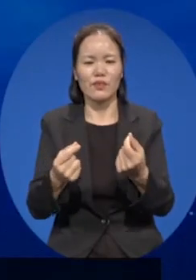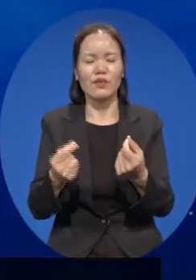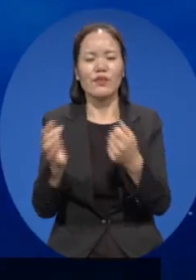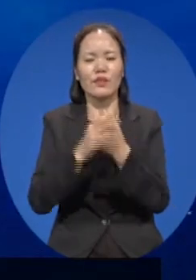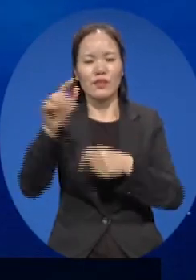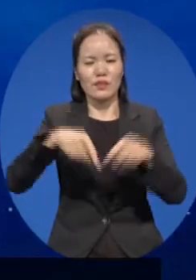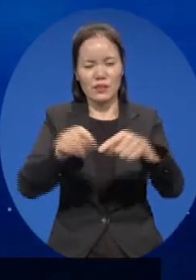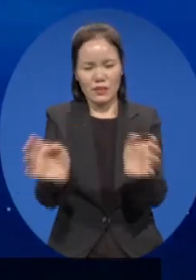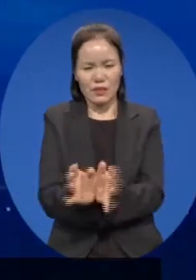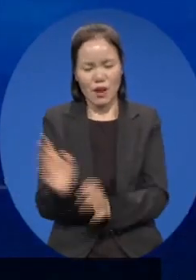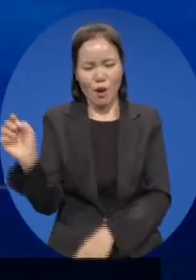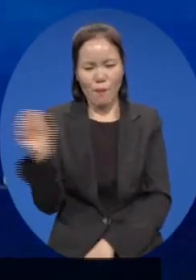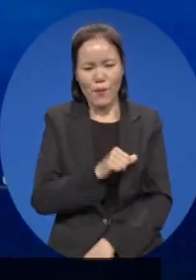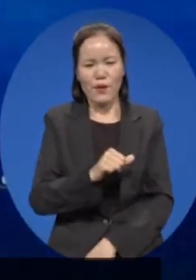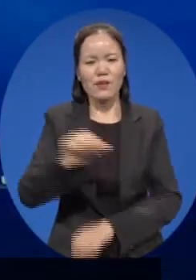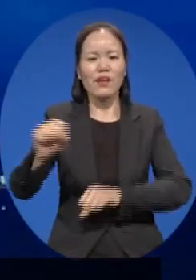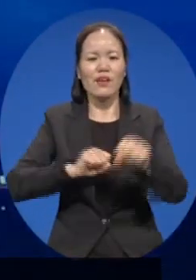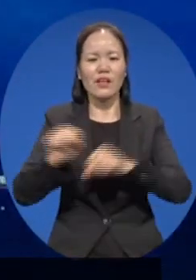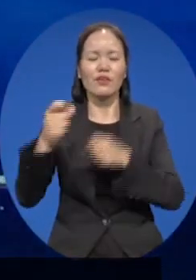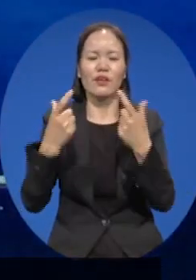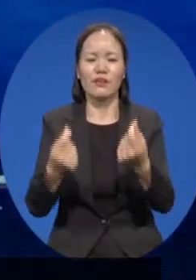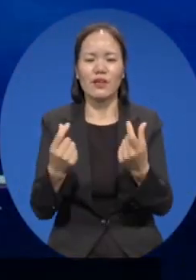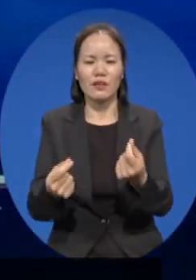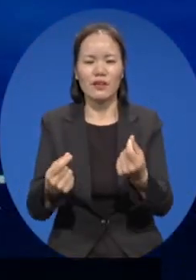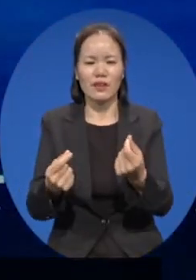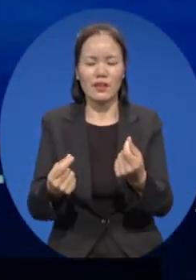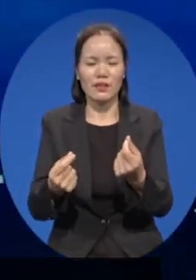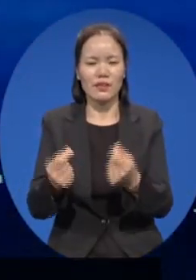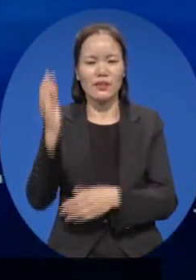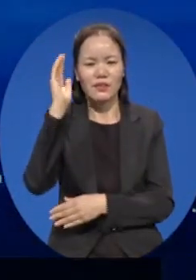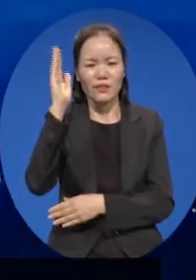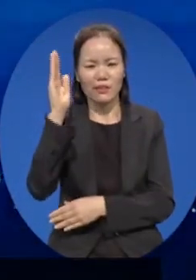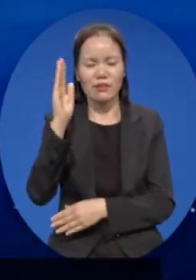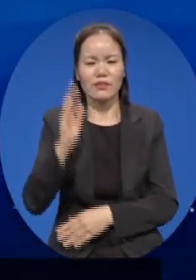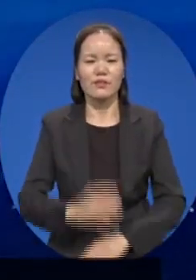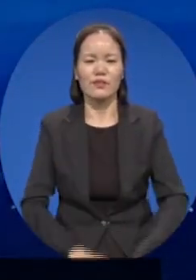정치권이 이렇게 발빠르게 대응하고 있는 것이다. 이 부분까지